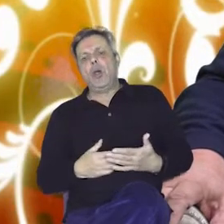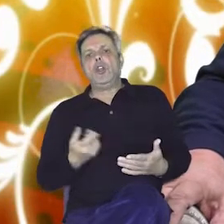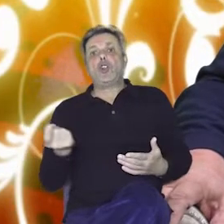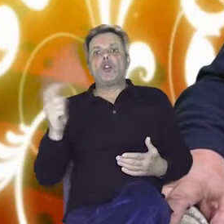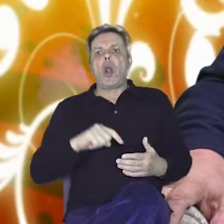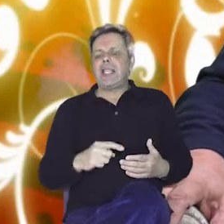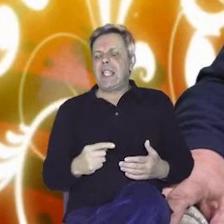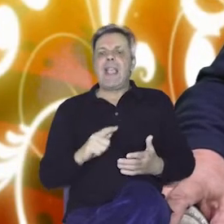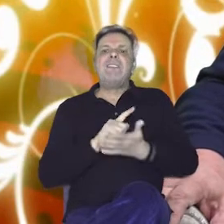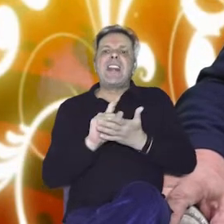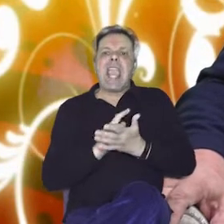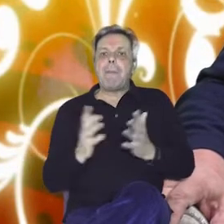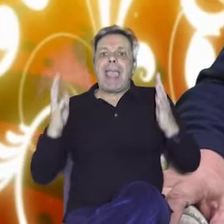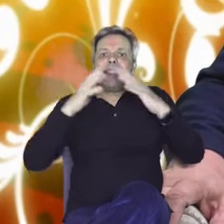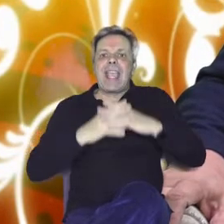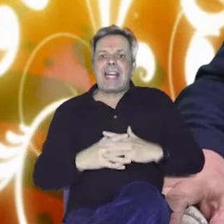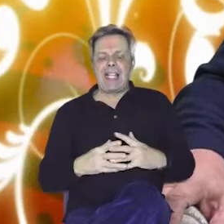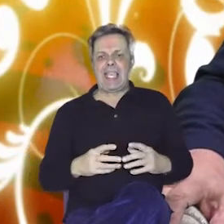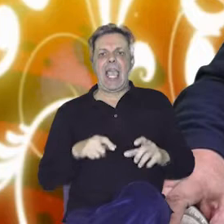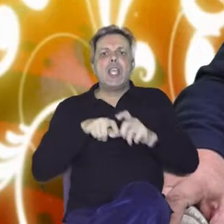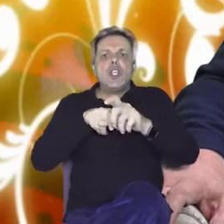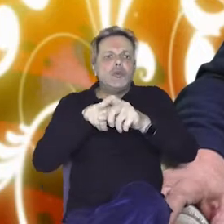neko vrijeme integracija suradnje,